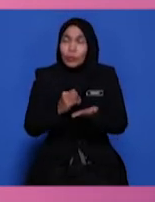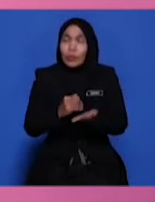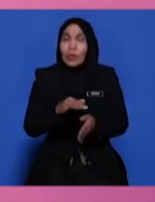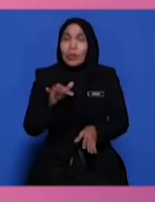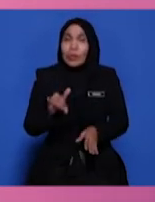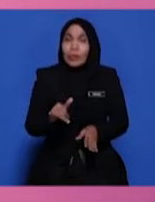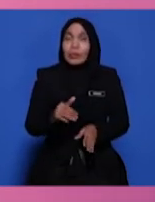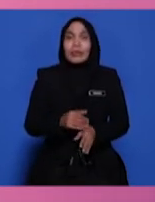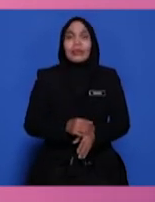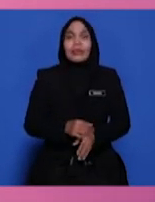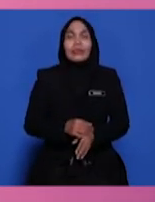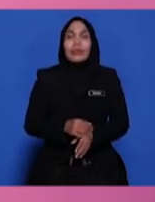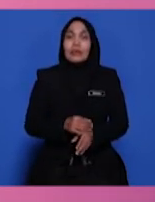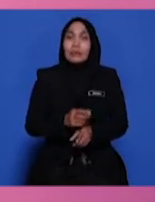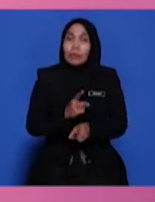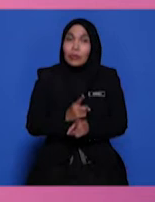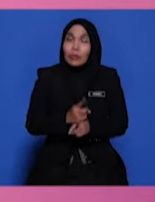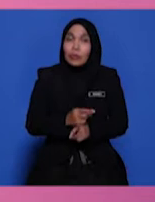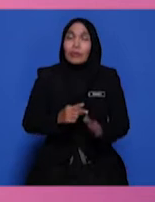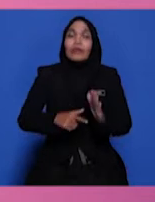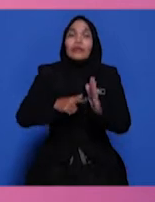dikumpulkan adalah lebih daripada